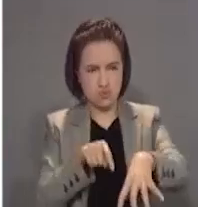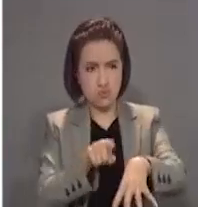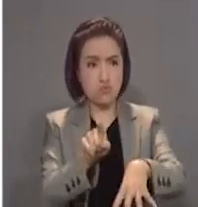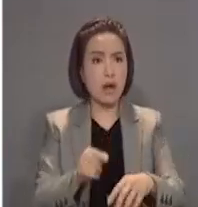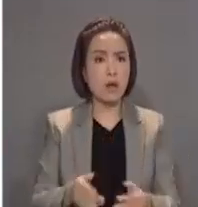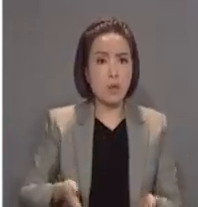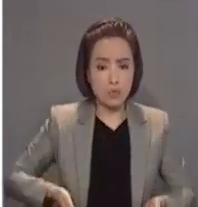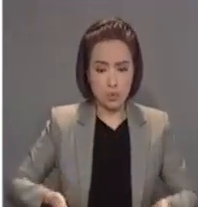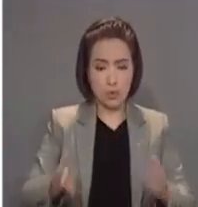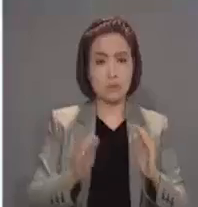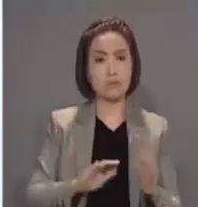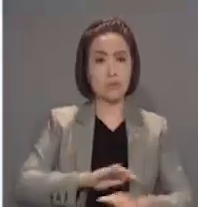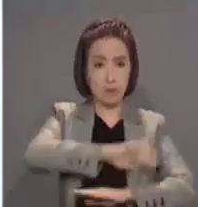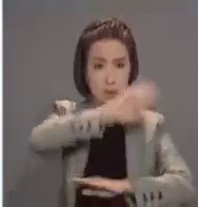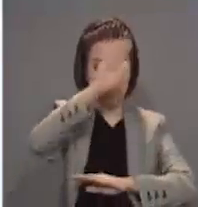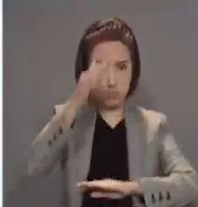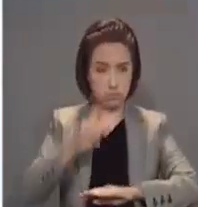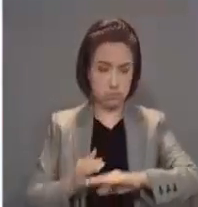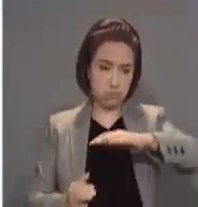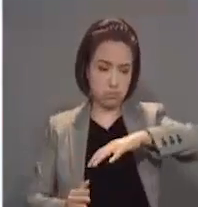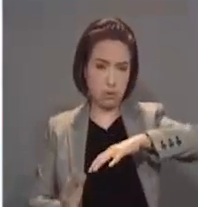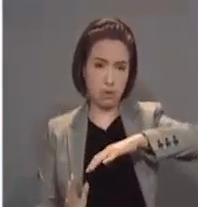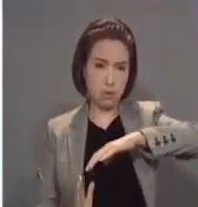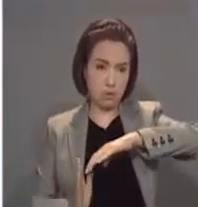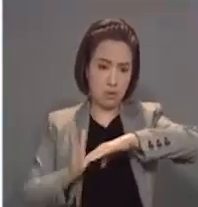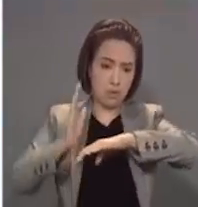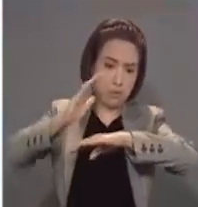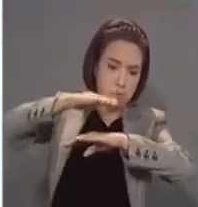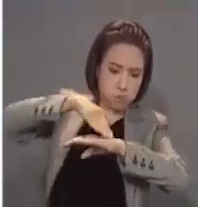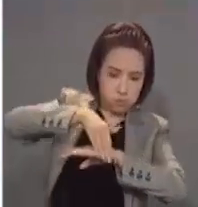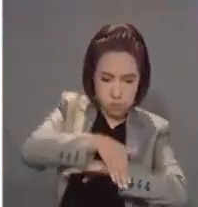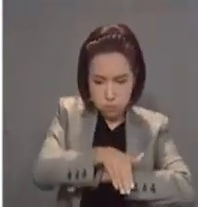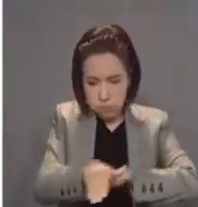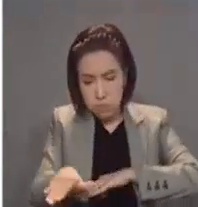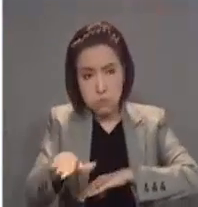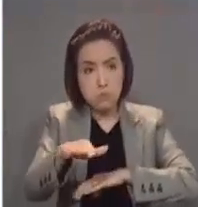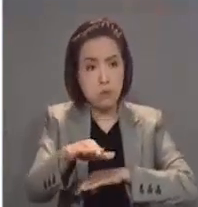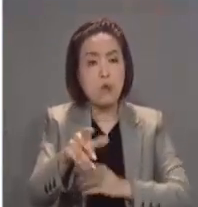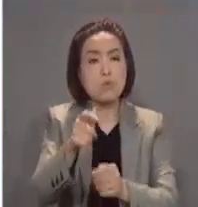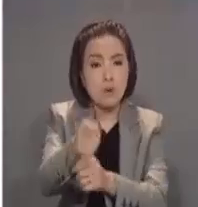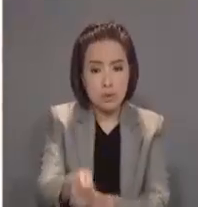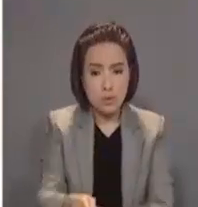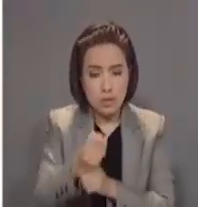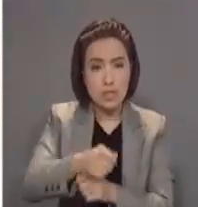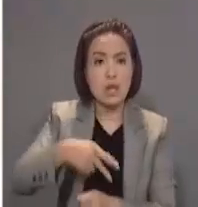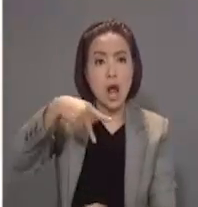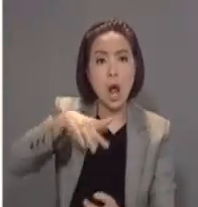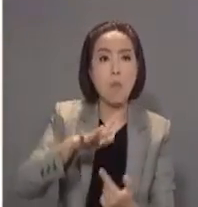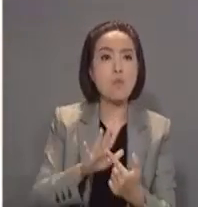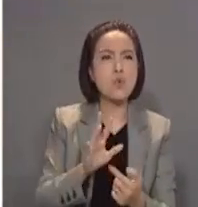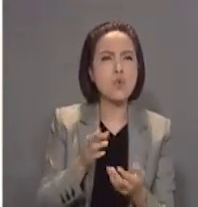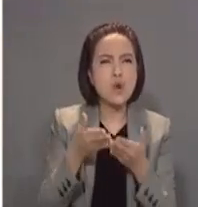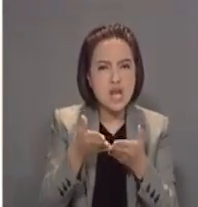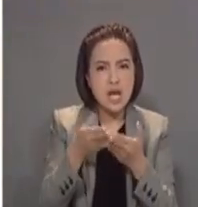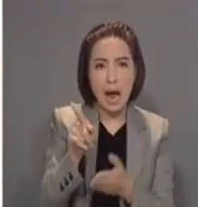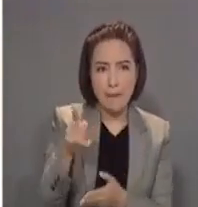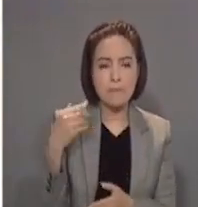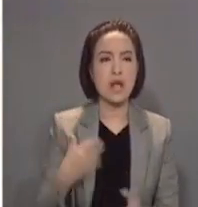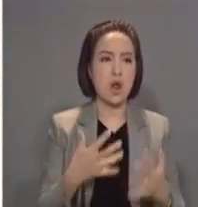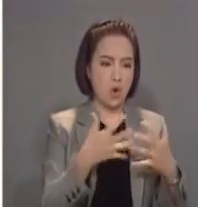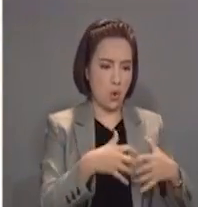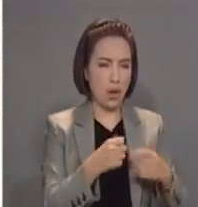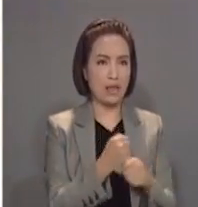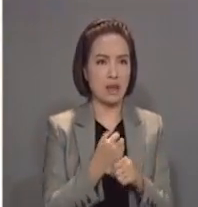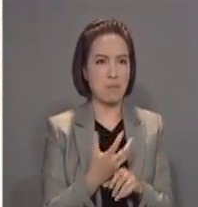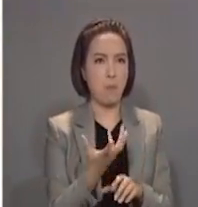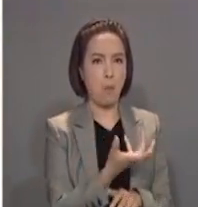นนที่ทำขึ้นลงเขามีการเชื่อมต่อจากรังเย็นรีสอร์ทไปยังสวนเกษตรภูเรือวโนทยานและโรงงานผลิตไว้ด้ว